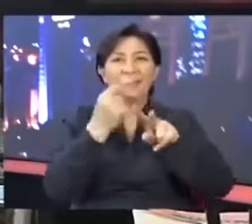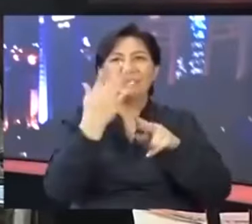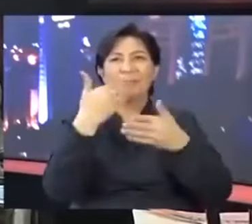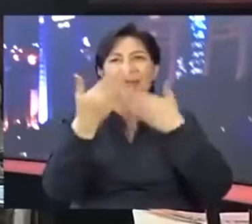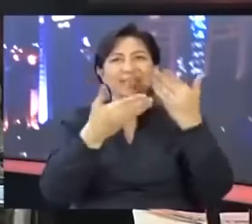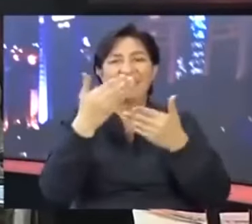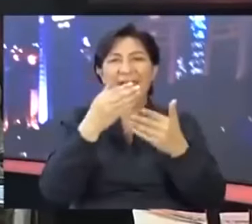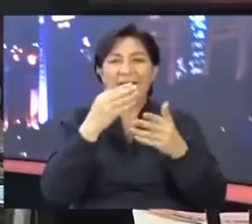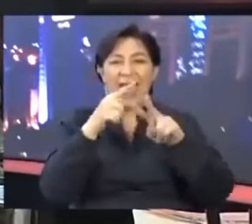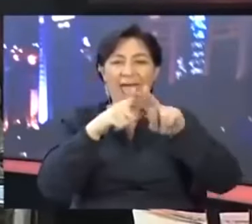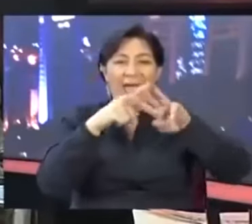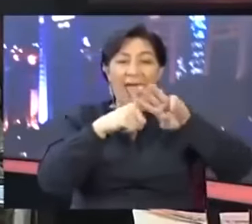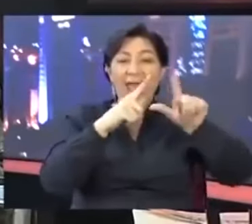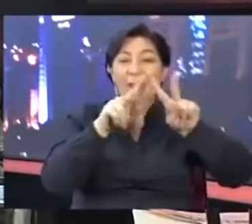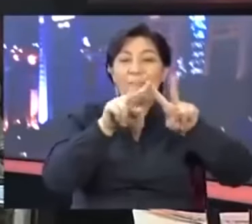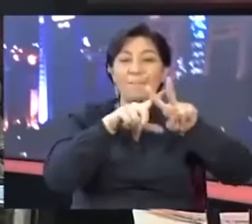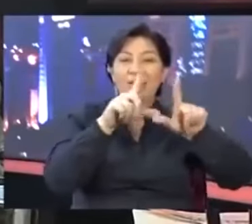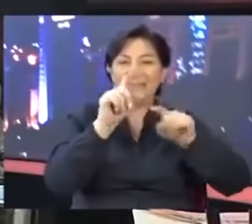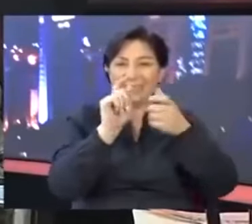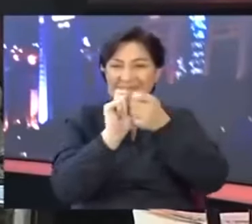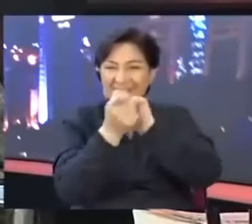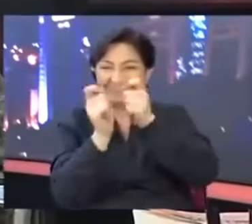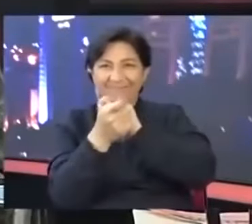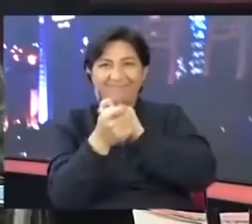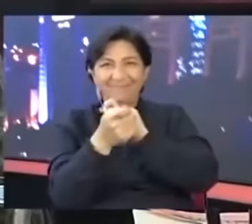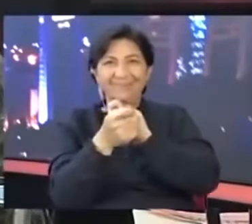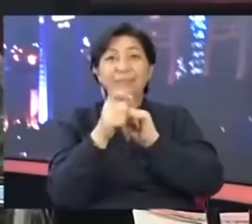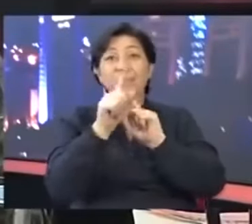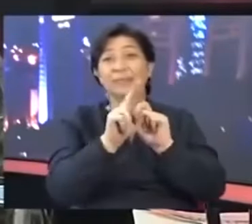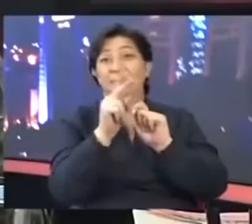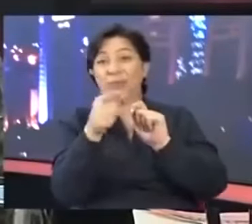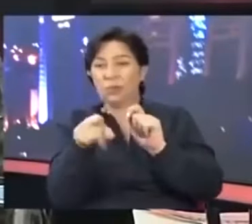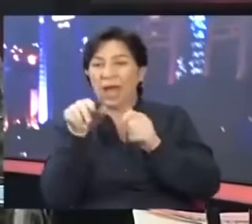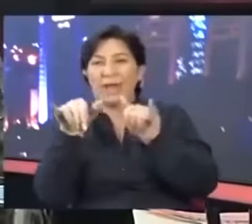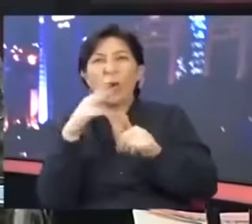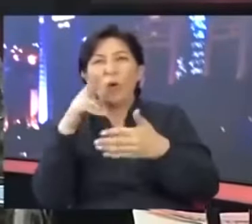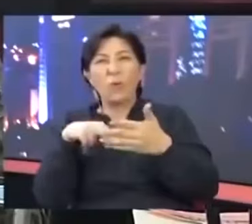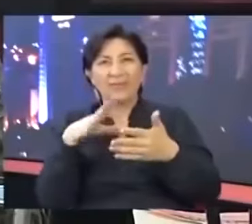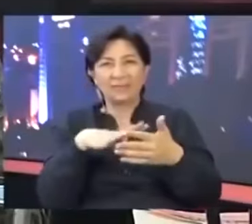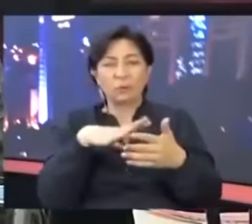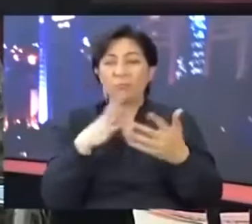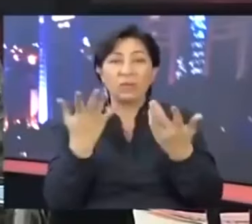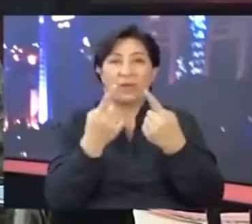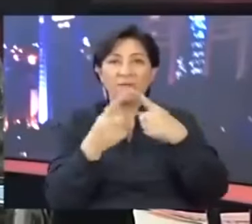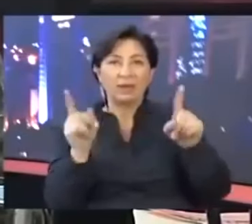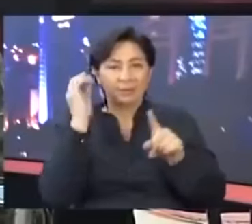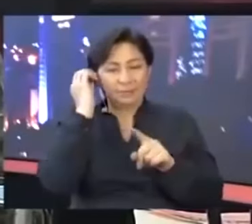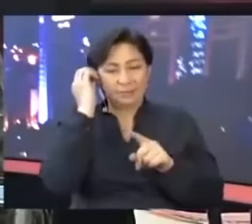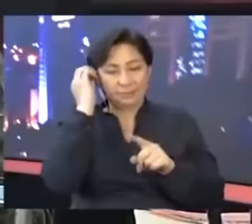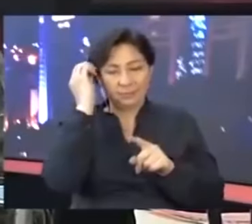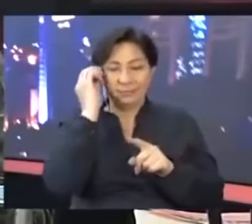Elmalı'dan Eee okuduğum meali Bir de Buradan okumak istiyorum bakın Ne kadar farklı